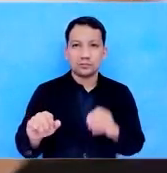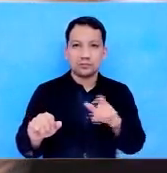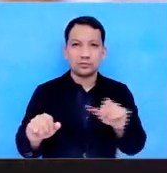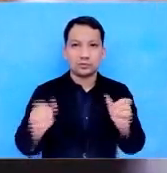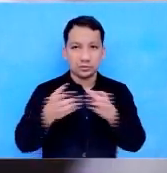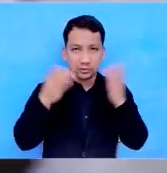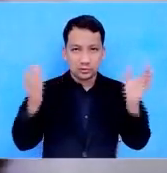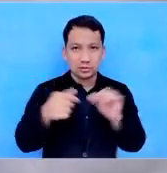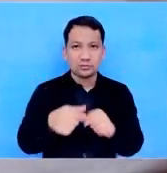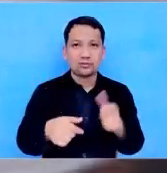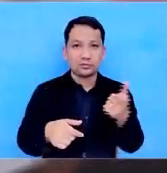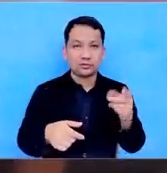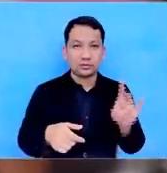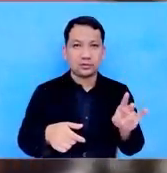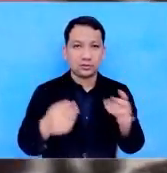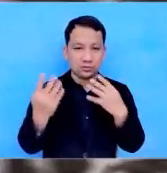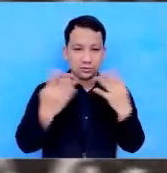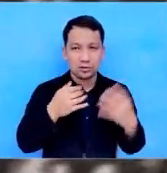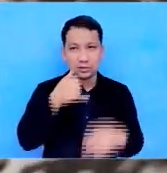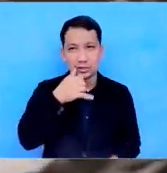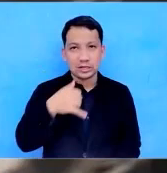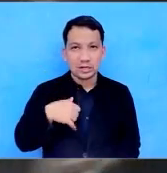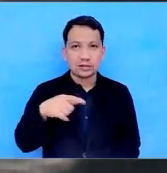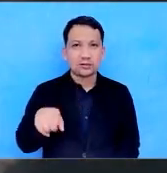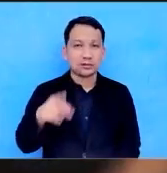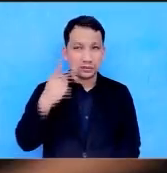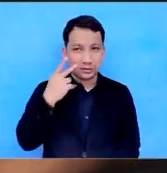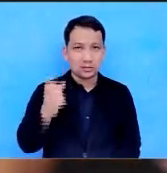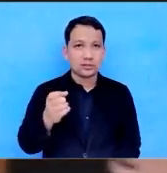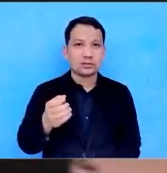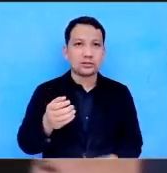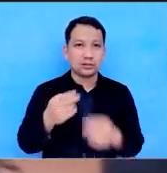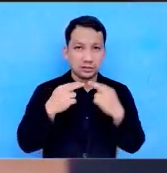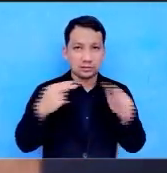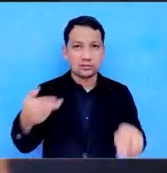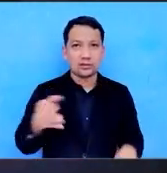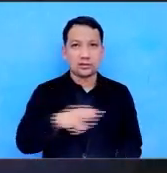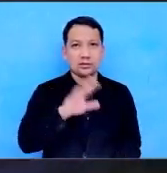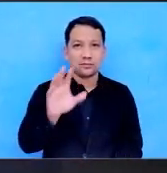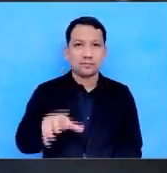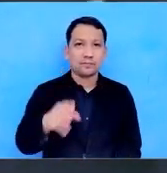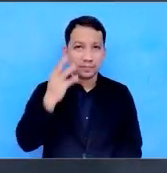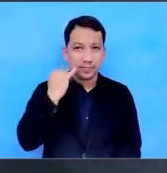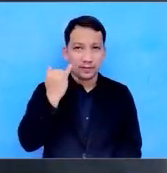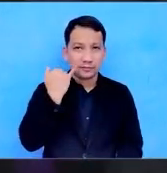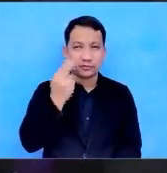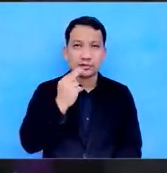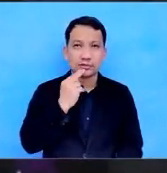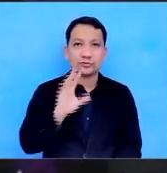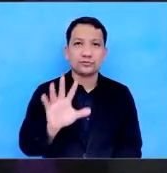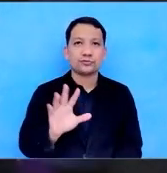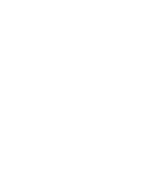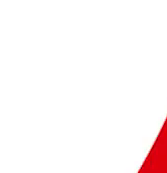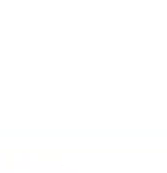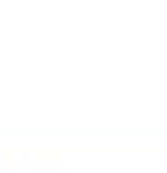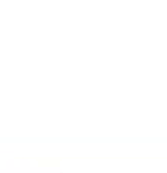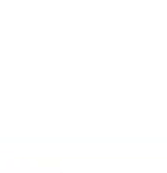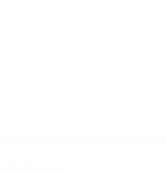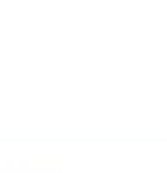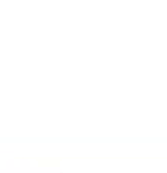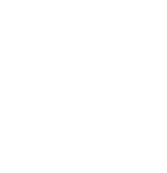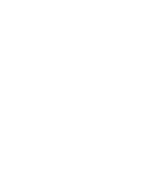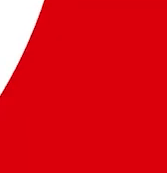ng 27th birthday kahapon ni Catherine. Nagbabalita mula sa Frontline, MJ Marfori, News 5.